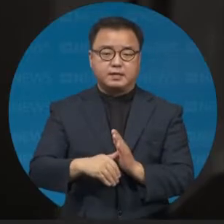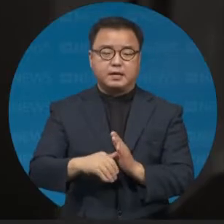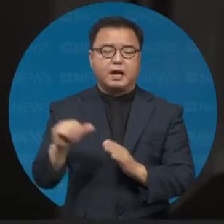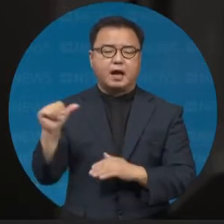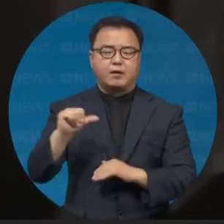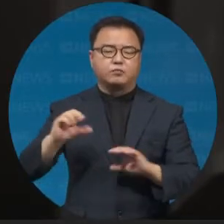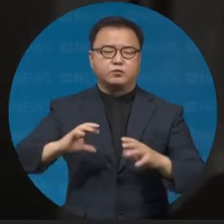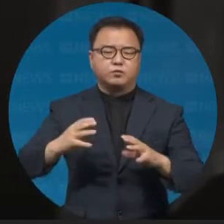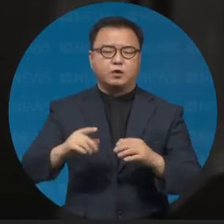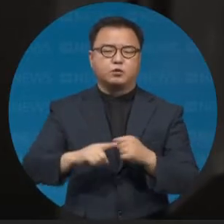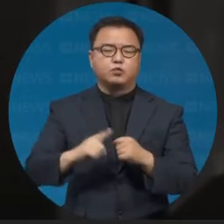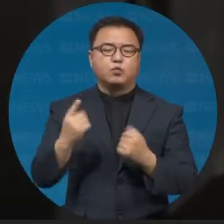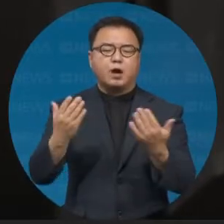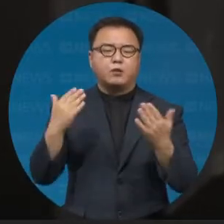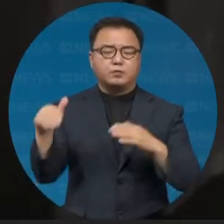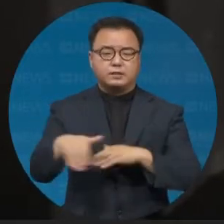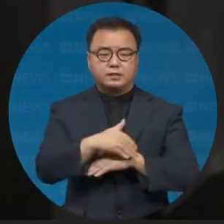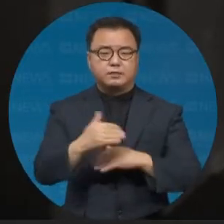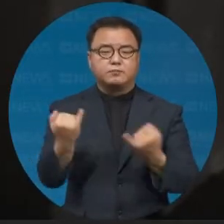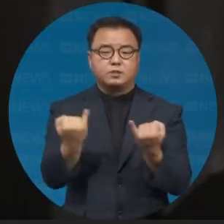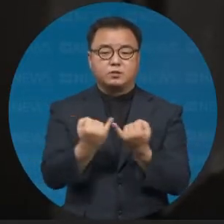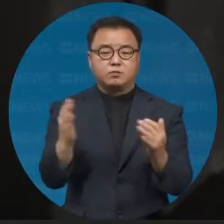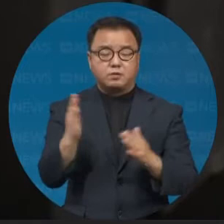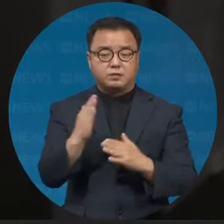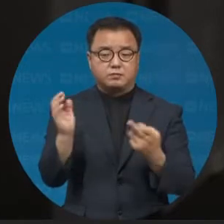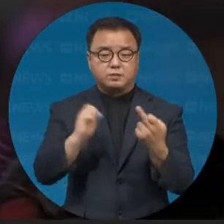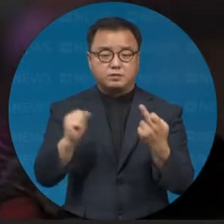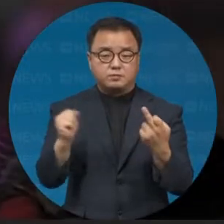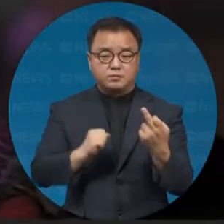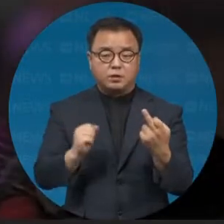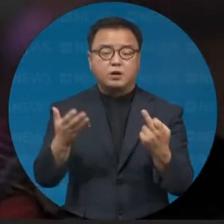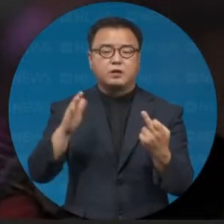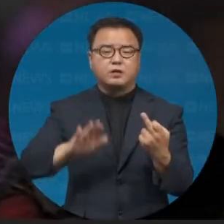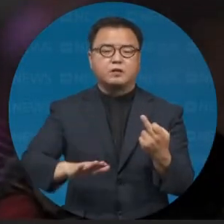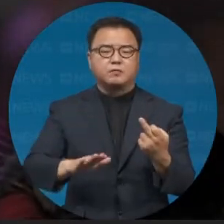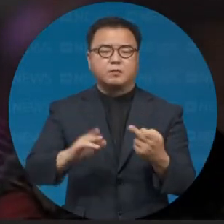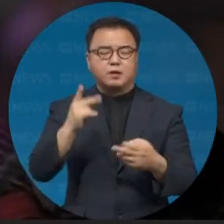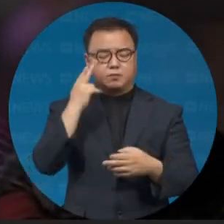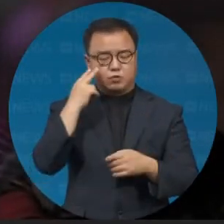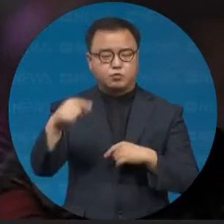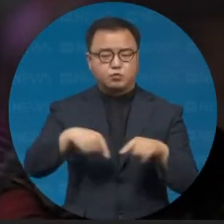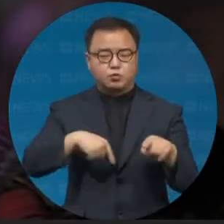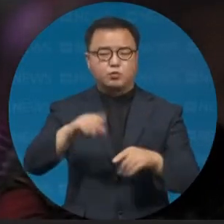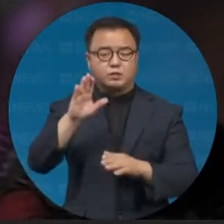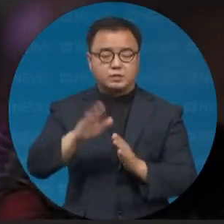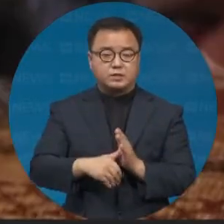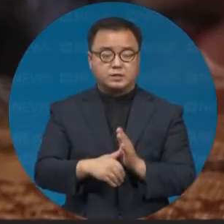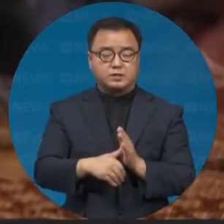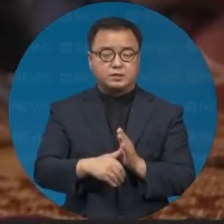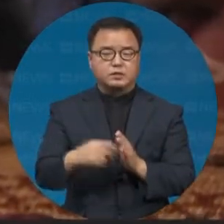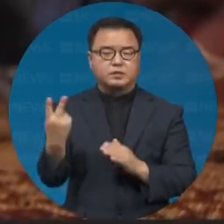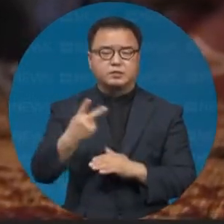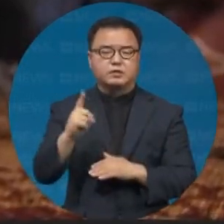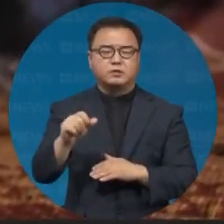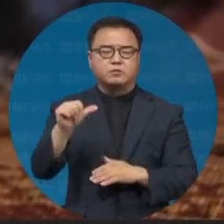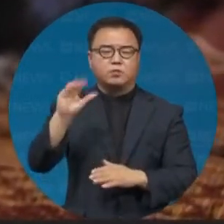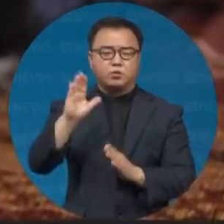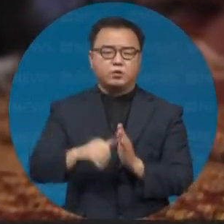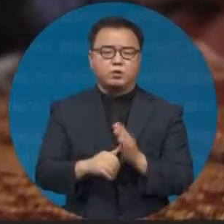다닌 여학생은 12%에 불과했지만 미국 통치기인 2015년에는 50%로